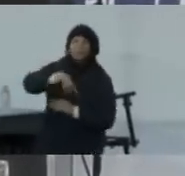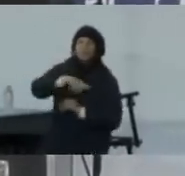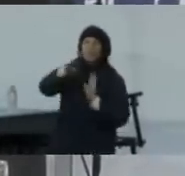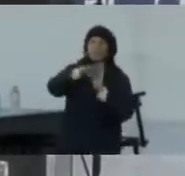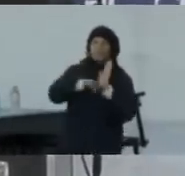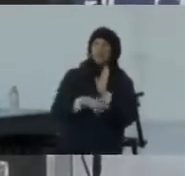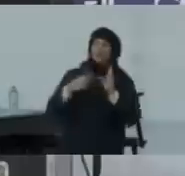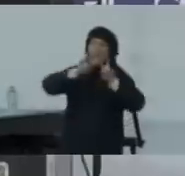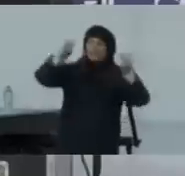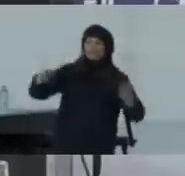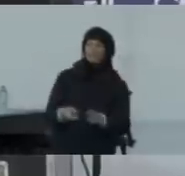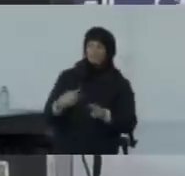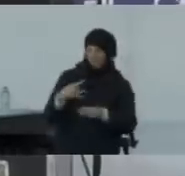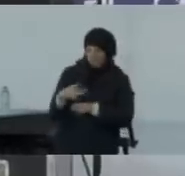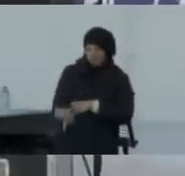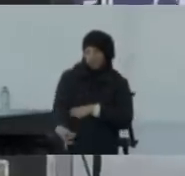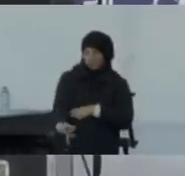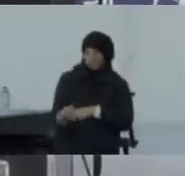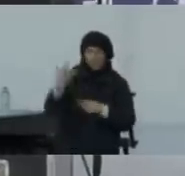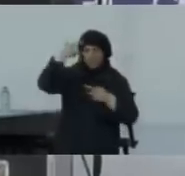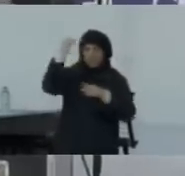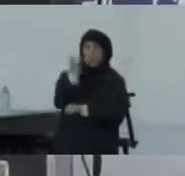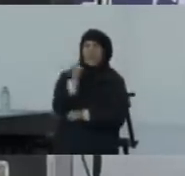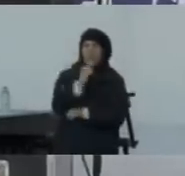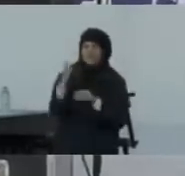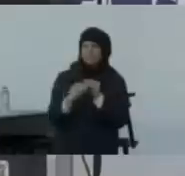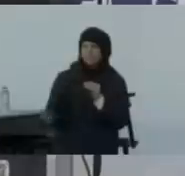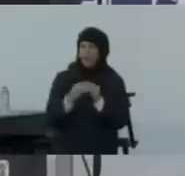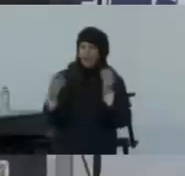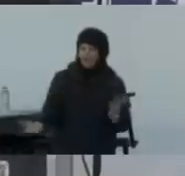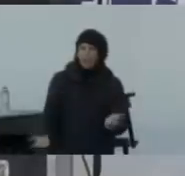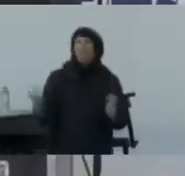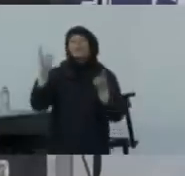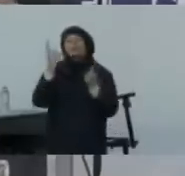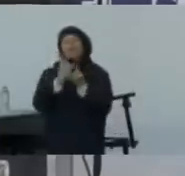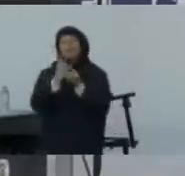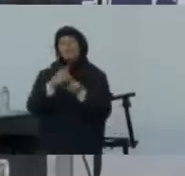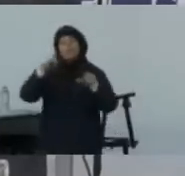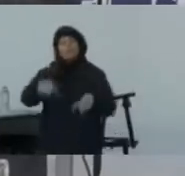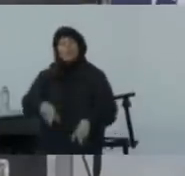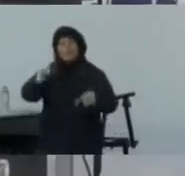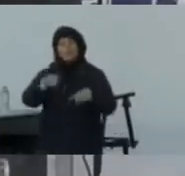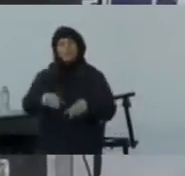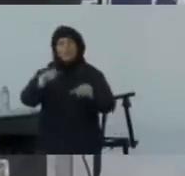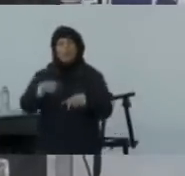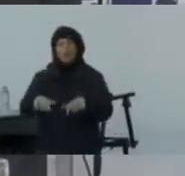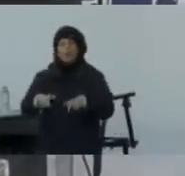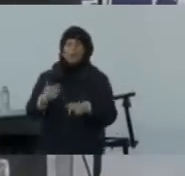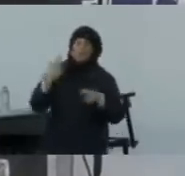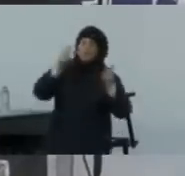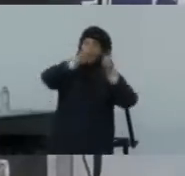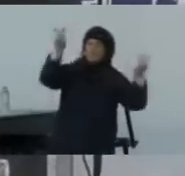cazzo fare. Noi abbiamo di pensare che dobbiamo per forza passare dall'energia